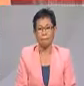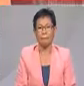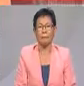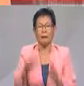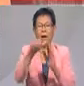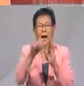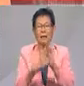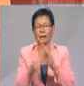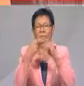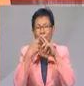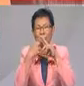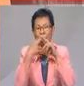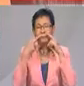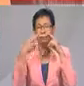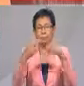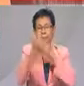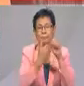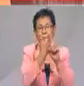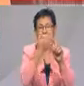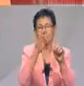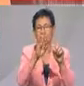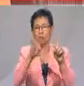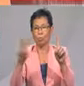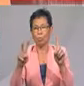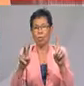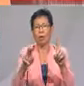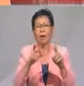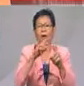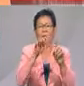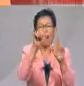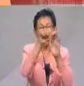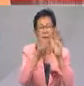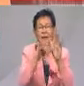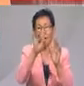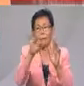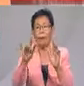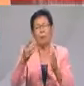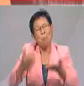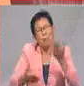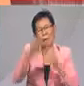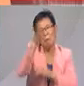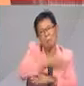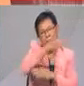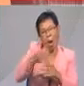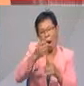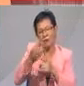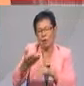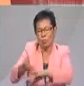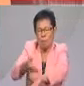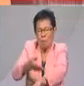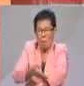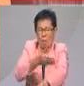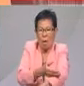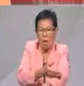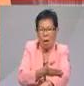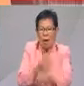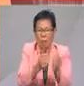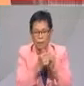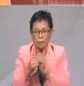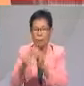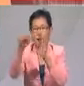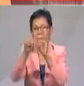Akta Rahsia Rasmi 1972 atau Akta 88 mungkin akan dihapuskan atau ditambah baik bersekali dengan